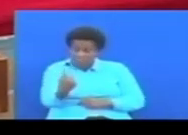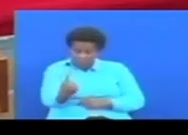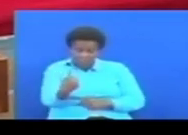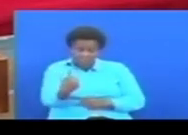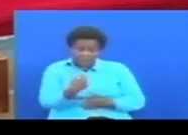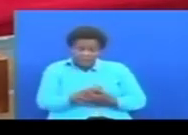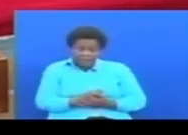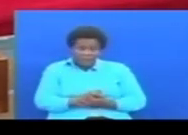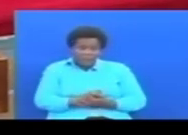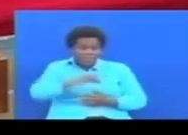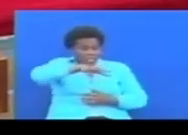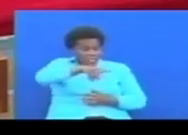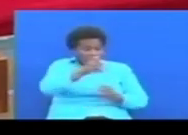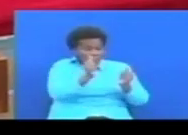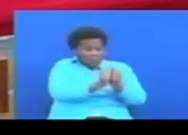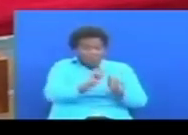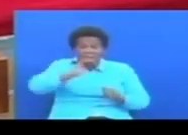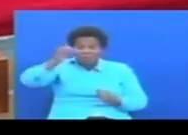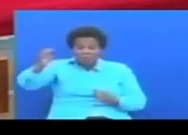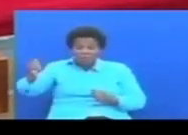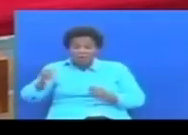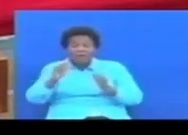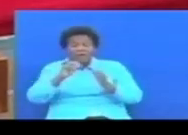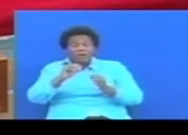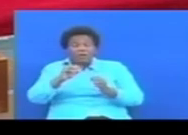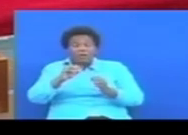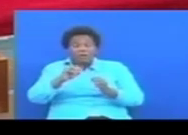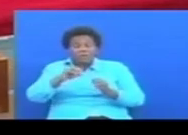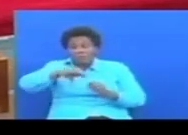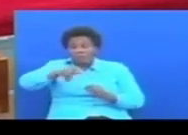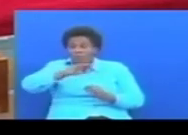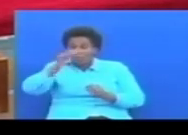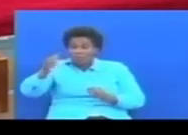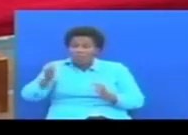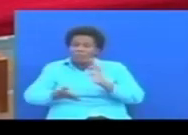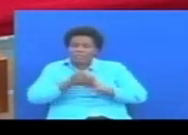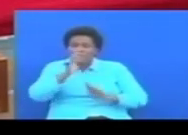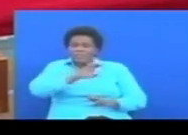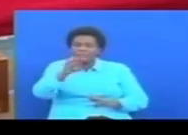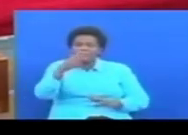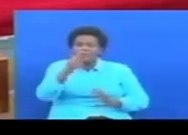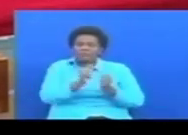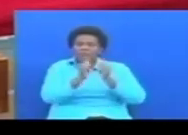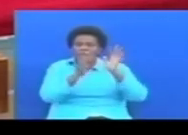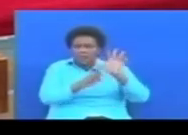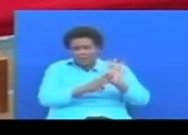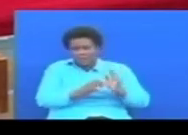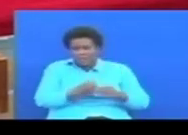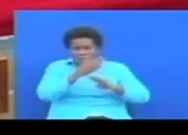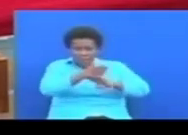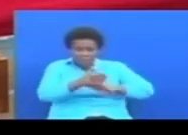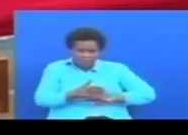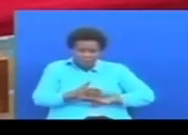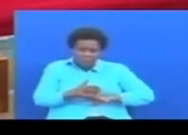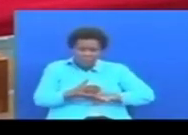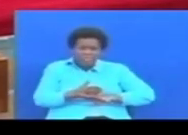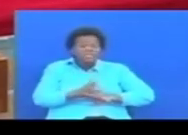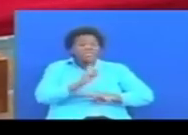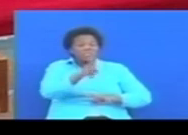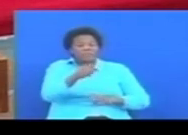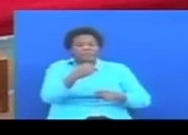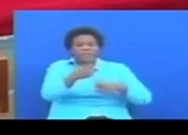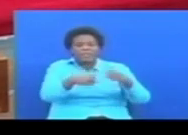na mkoa wa Morogoro kwa jumla ulianza mwezi Julai 2018, ambapo kampuni ya State Grid Electrical and Technical Works